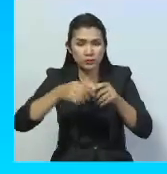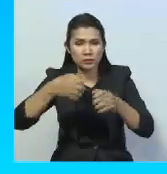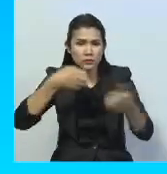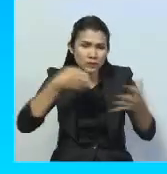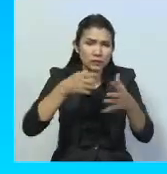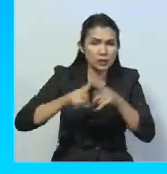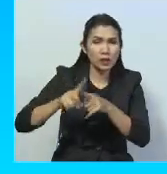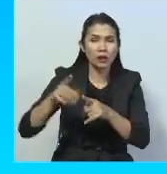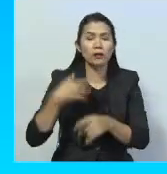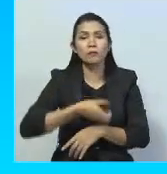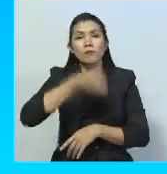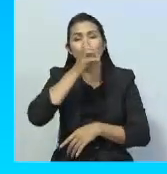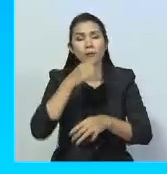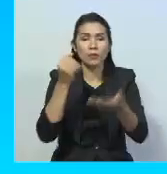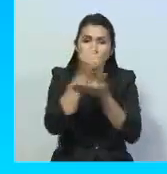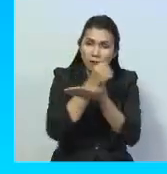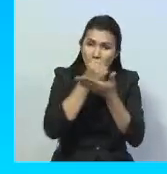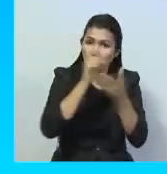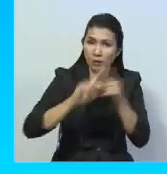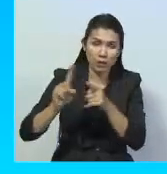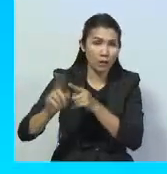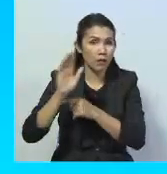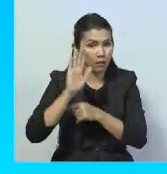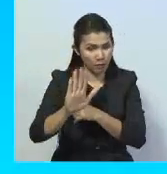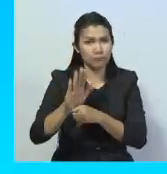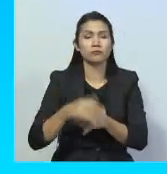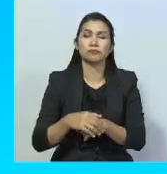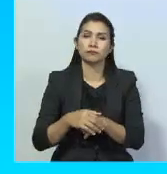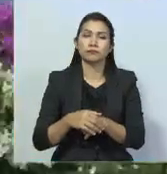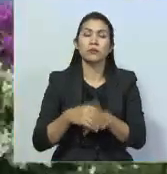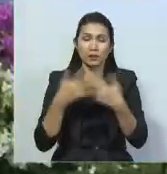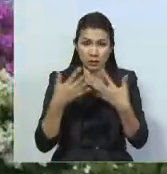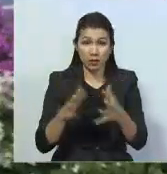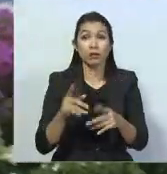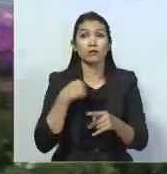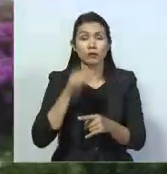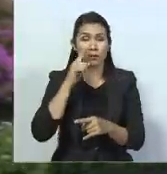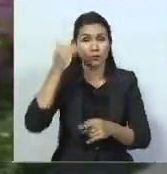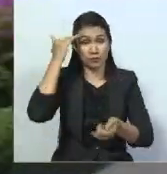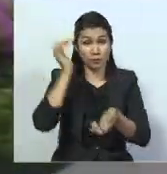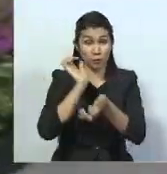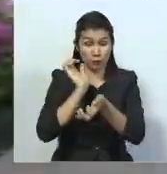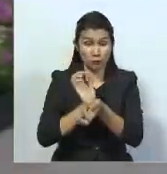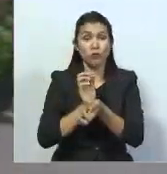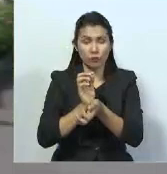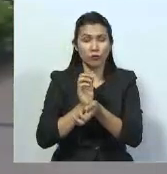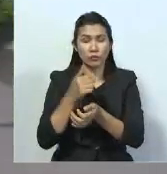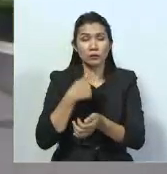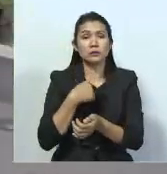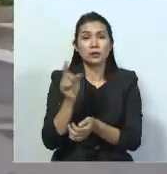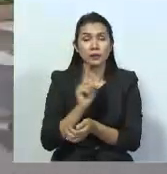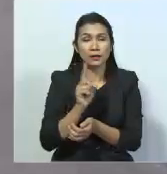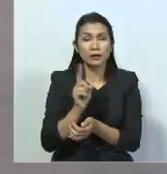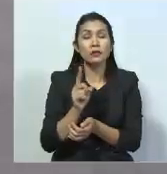ๆเครื่องดื่มของมึนเมายาเสพติดห้ามเข้างานโดยเด็ดขาดนะคะโดยทางสำนักงานตำรวจแห่งชาติได้มี